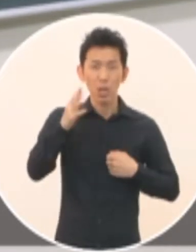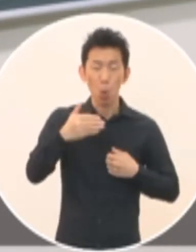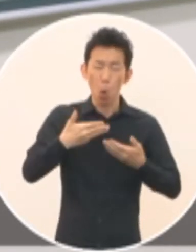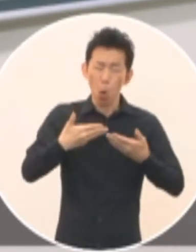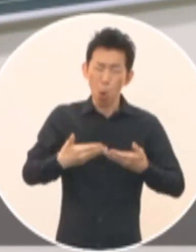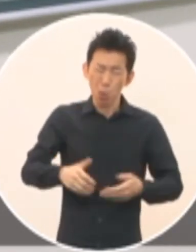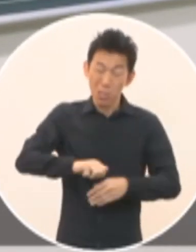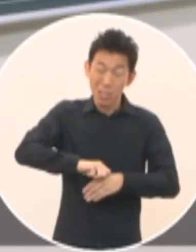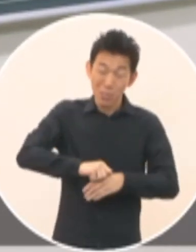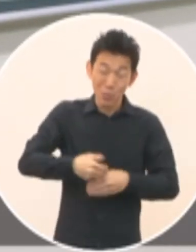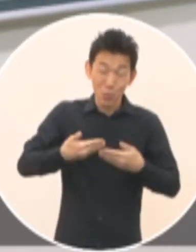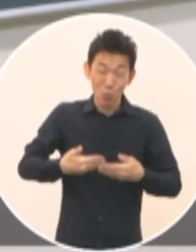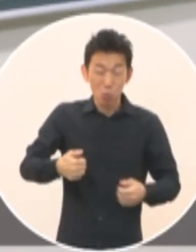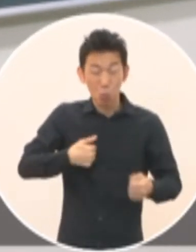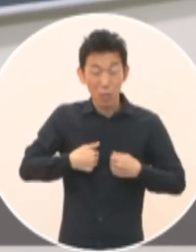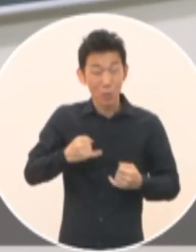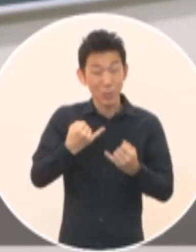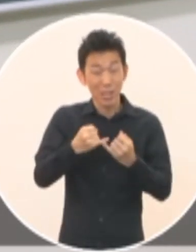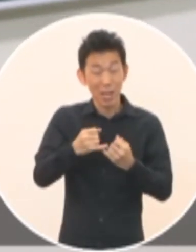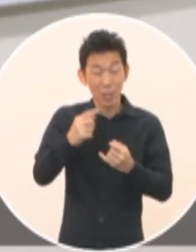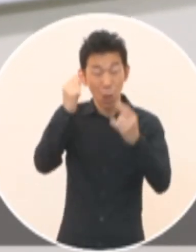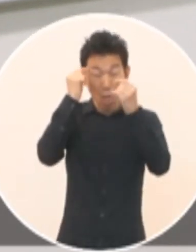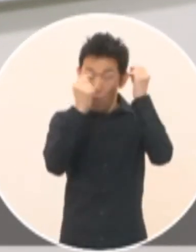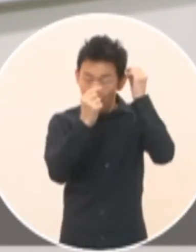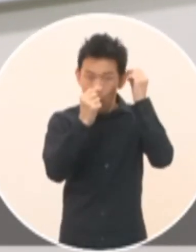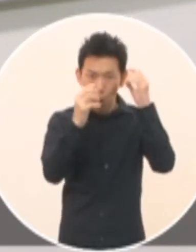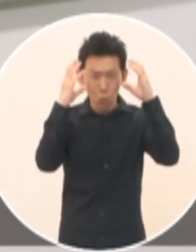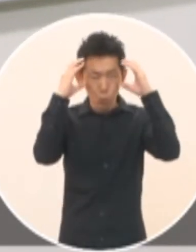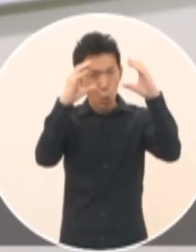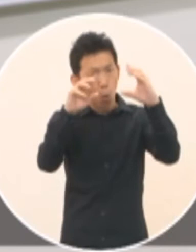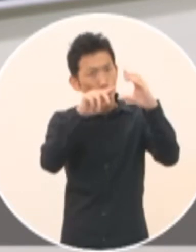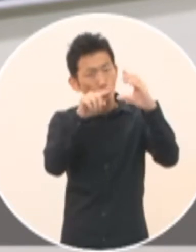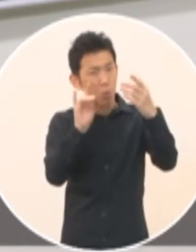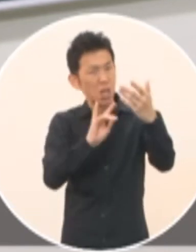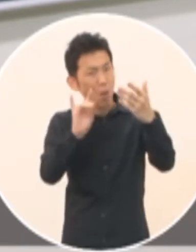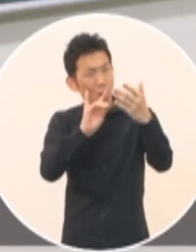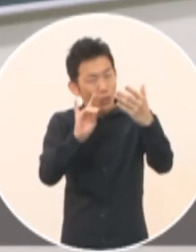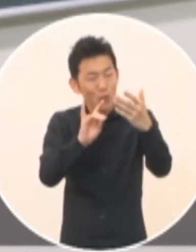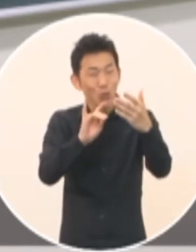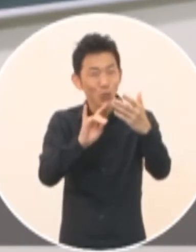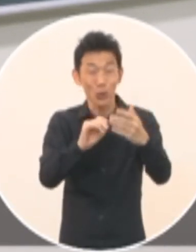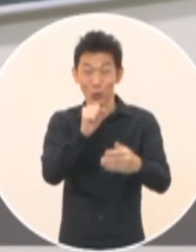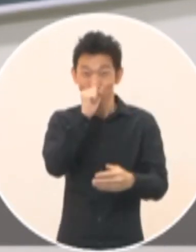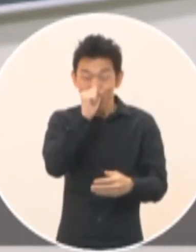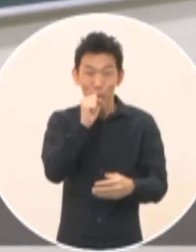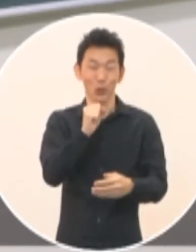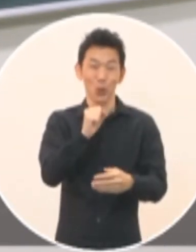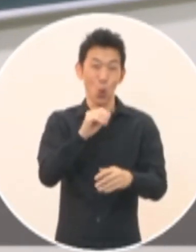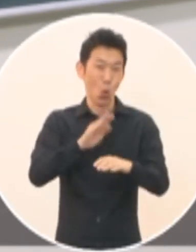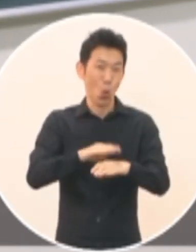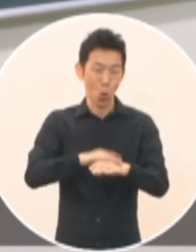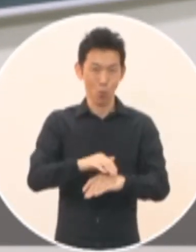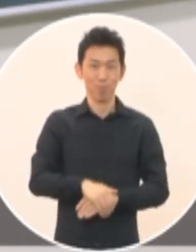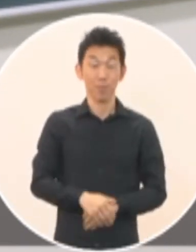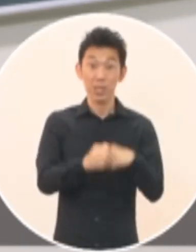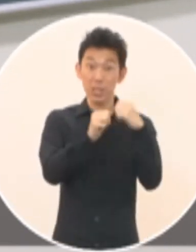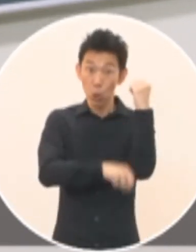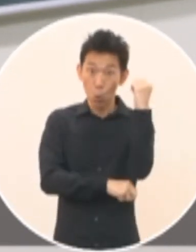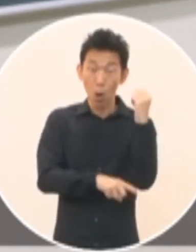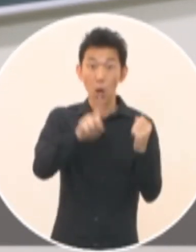ニングしたように脳を騙してしまう、ちょっとずる賢いとっても美味しいトレーニングなんです。基本は